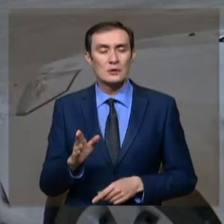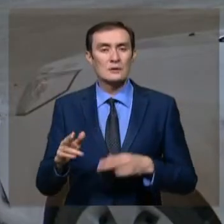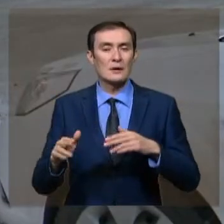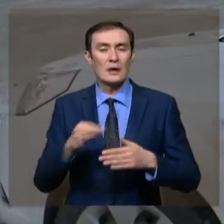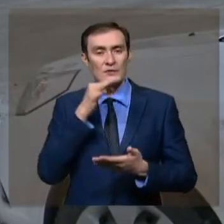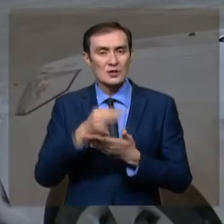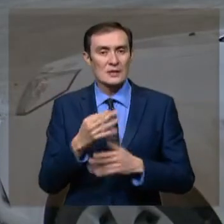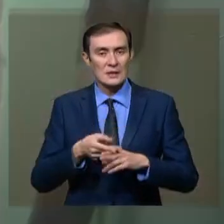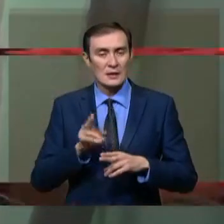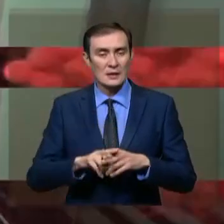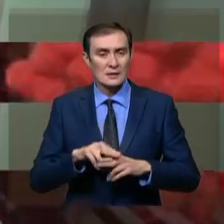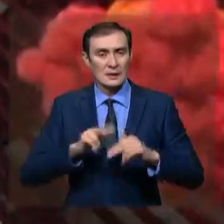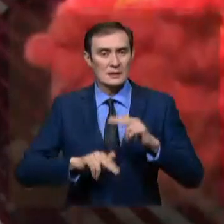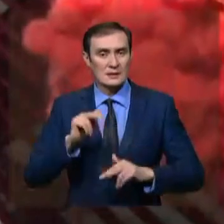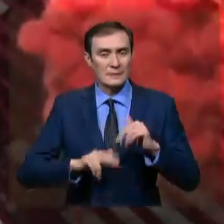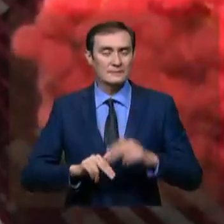себя